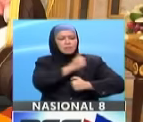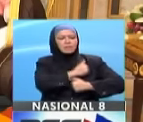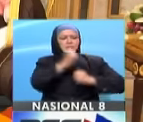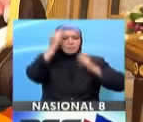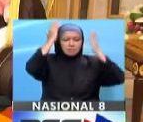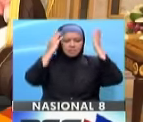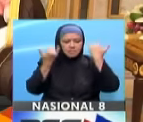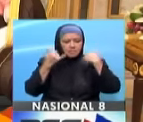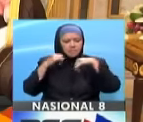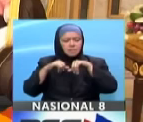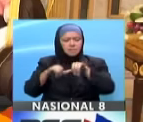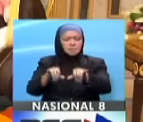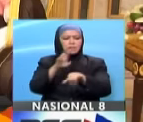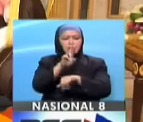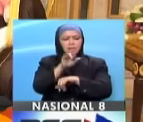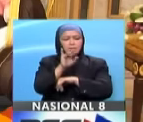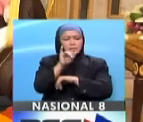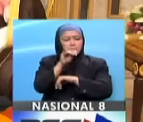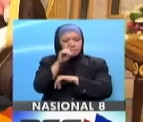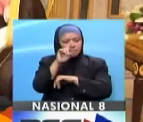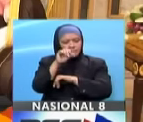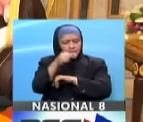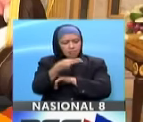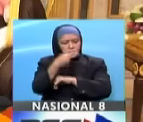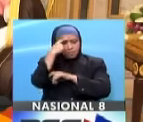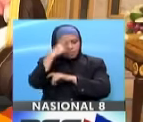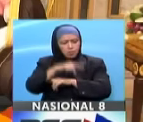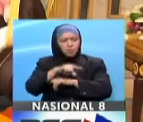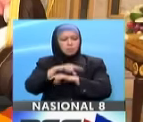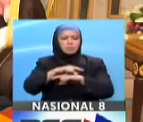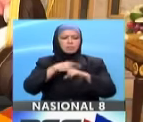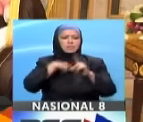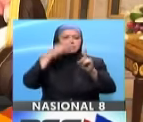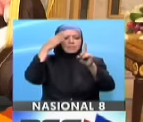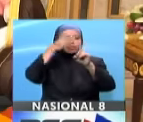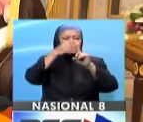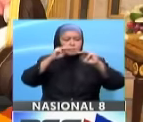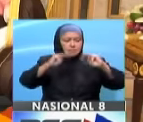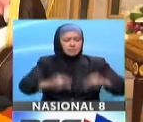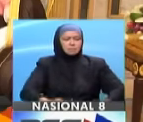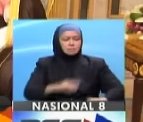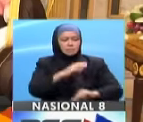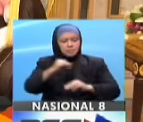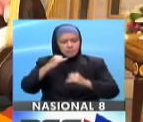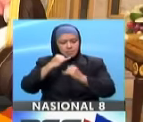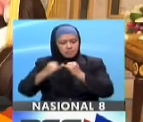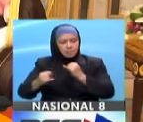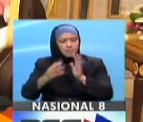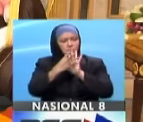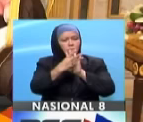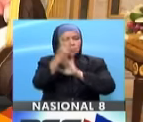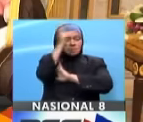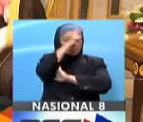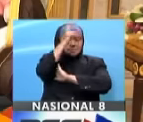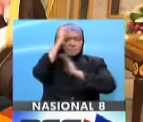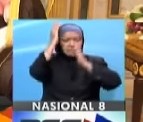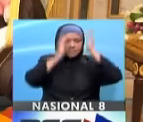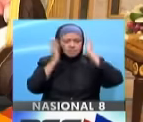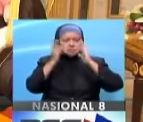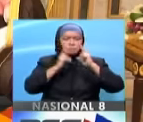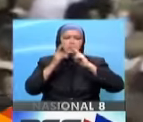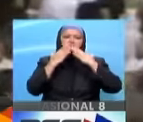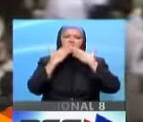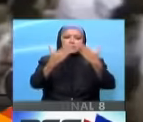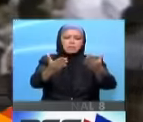bagi melaksanakan misi kemanusiaan. Di akhir pertemuan tersebut, beliau mewakili Kerajaan Malaysia merakamkan ucapan terima kasih kepada Kerajaan